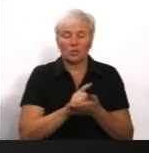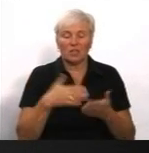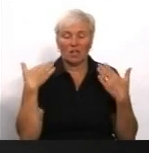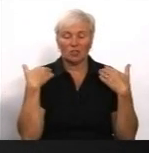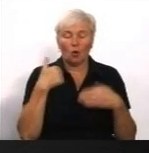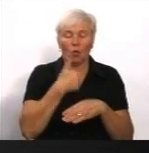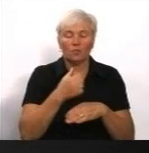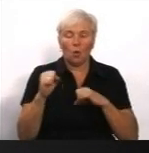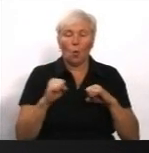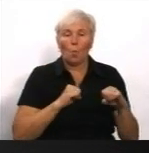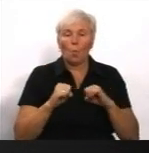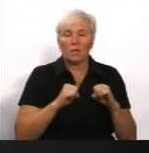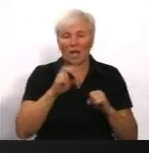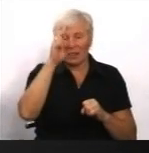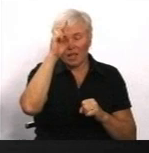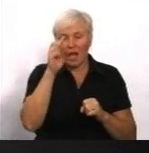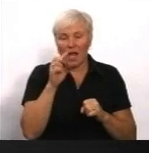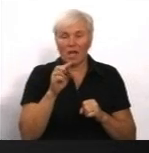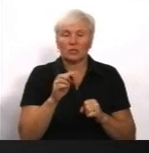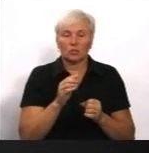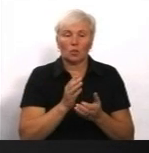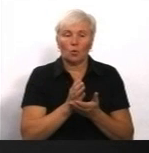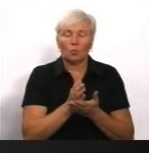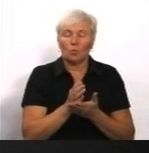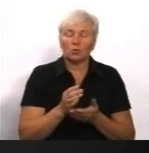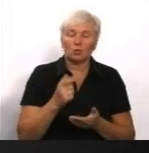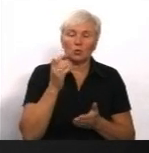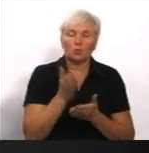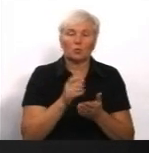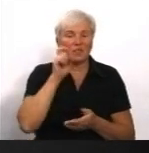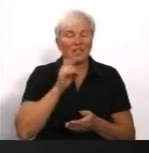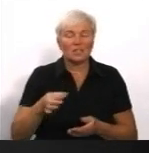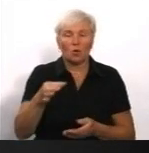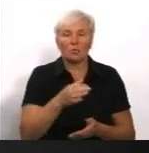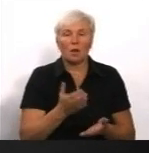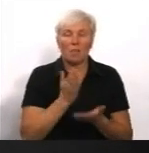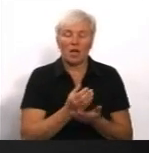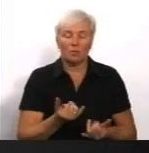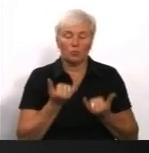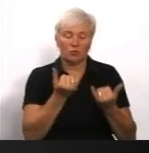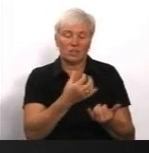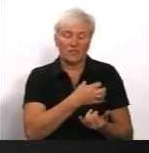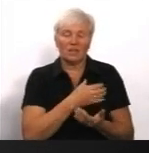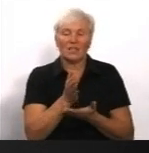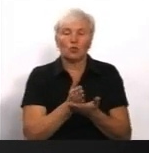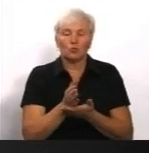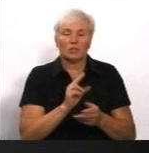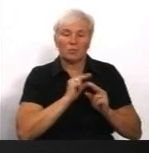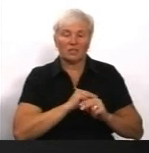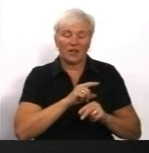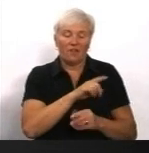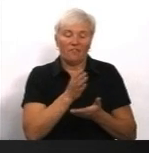головного управління Держпродспоживслужби у Вінницькій області. Має почесне звання «Заслужений працівник ветеринарної медицини